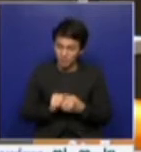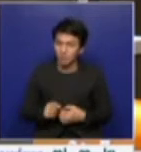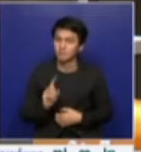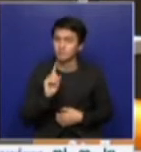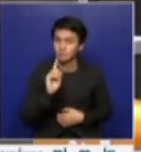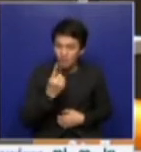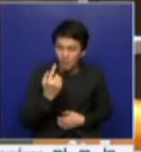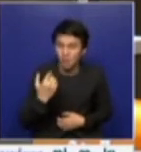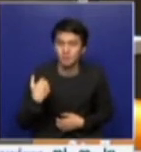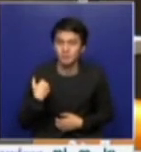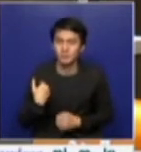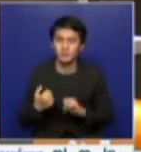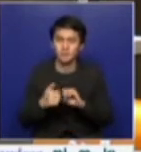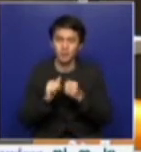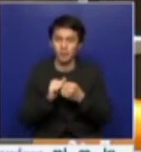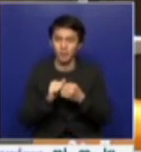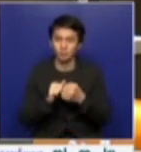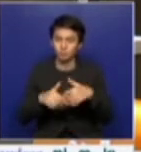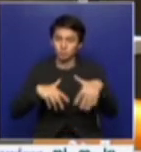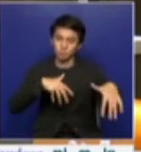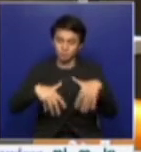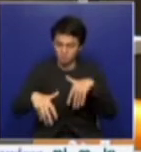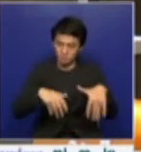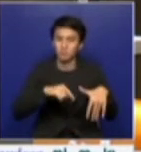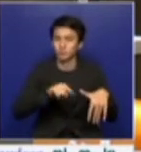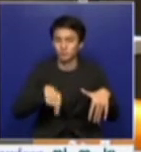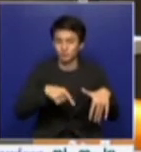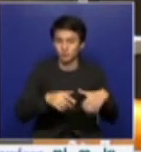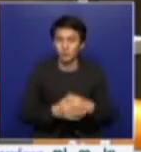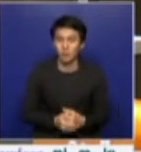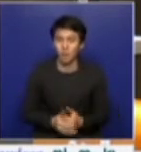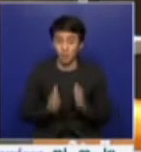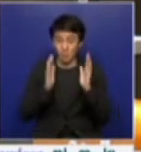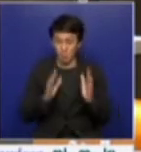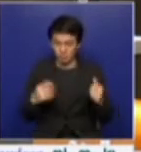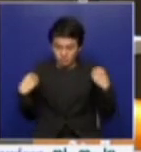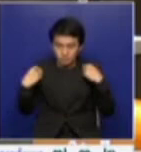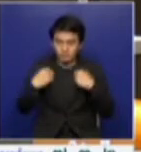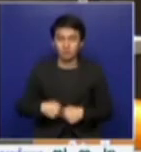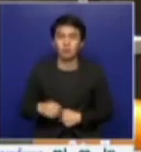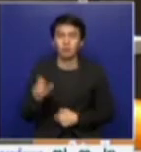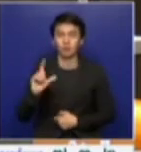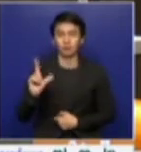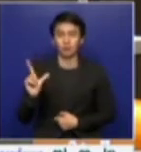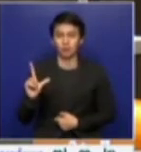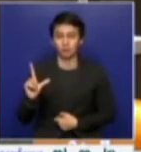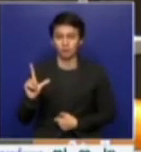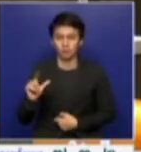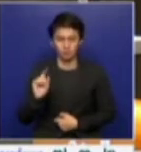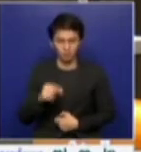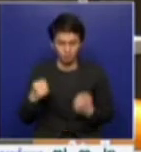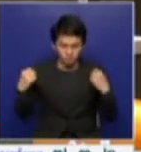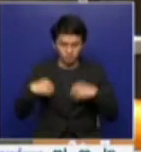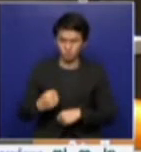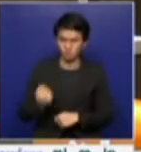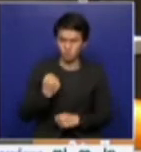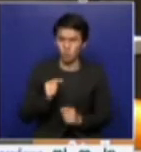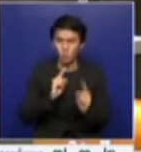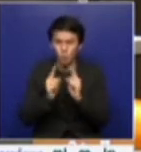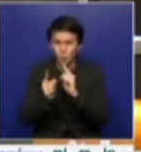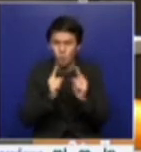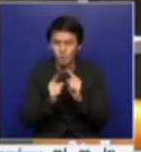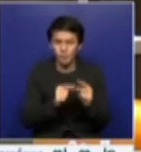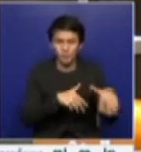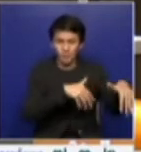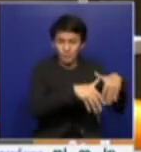กระบวนอย่างยิ่งก็คือการใช้มวลชนคนใส่เสื้อเหลืองออกมาแสดงพลังเพื่อต่อต้านการชุมนุมของนัก